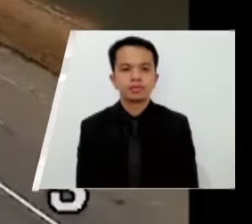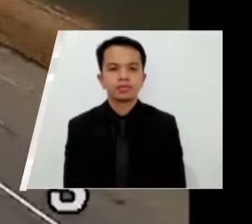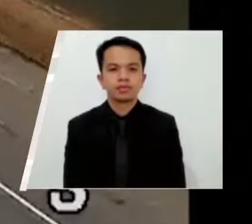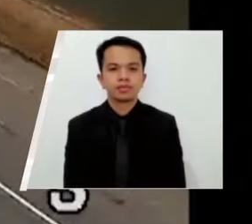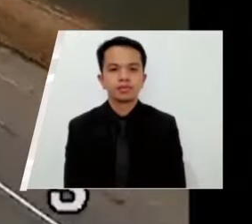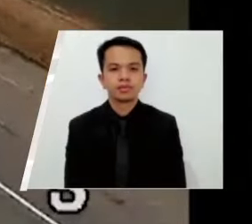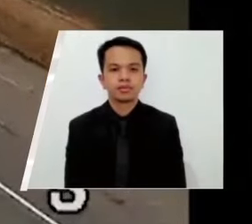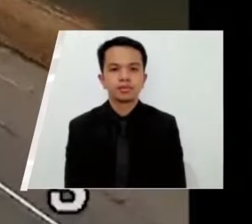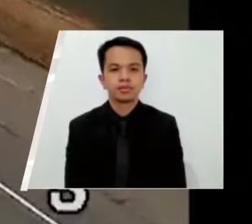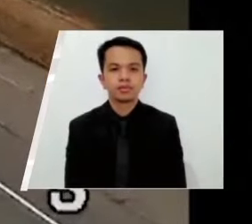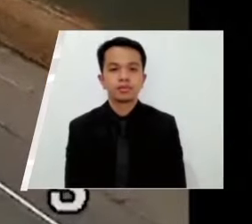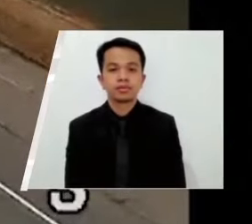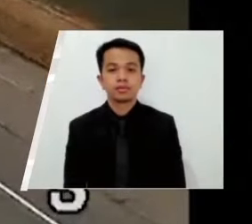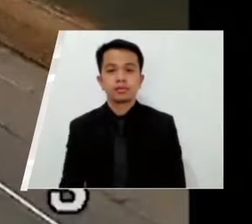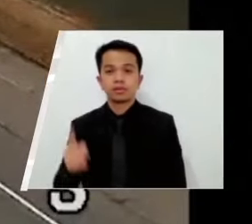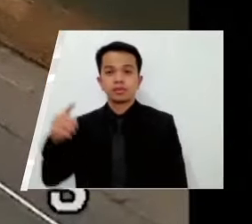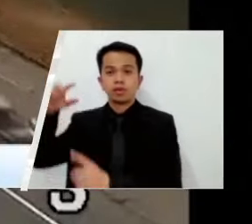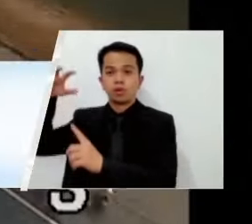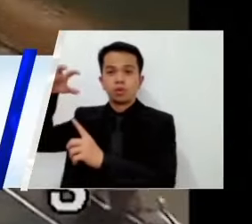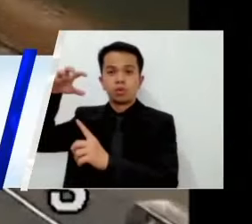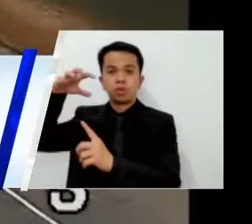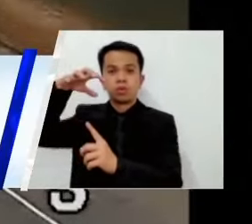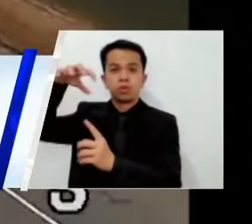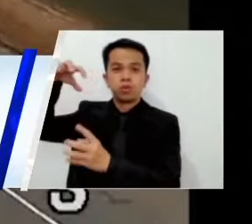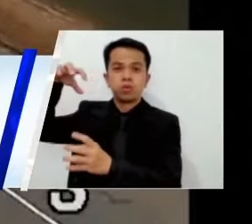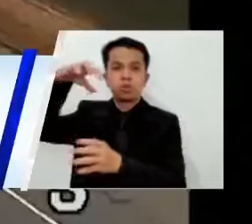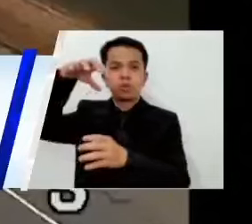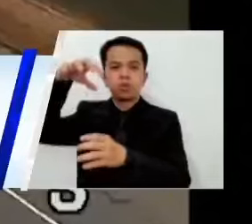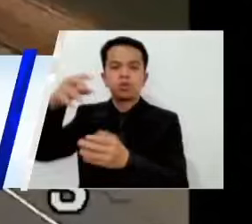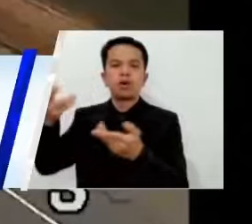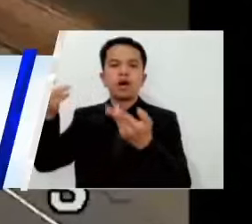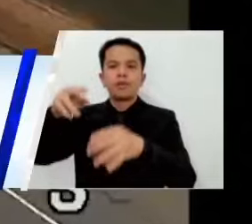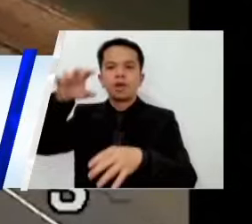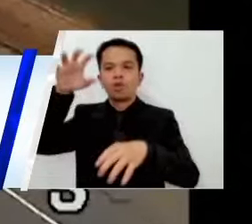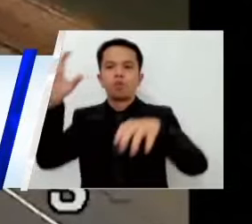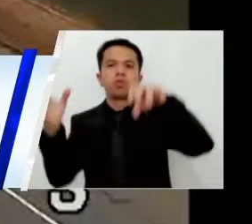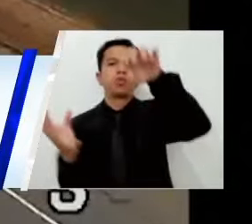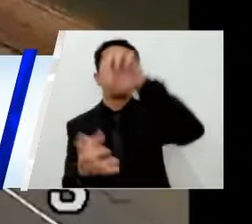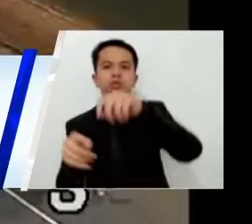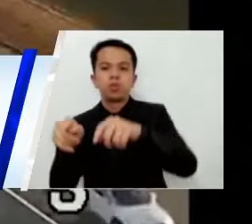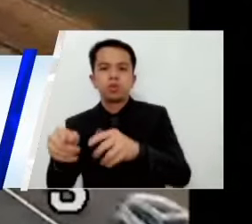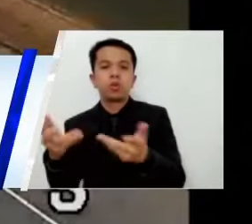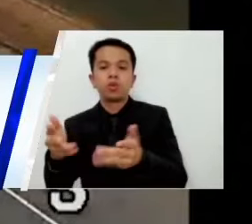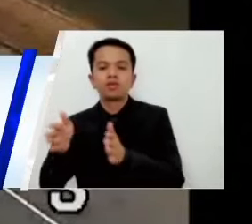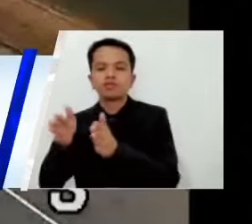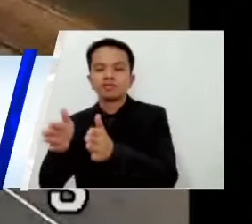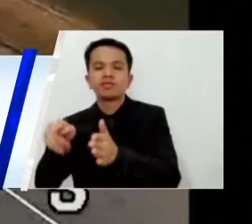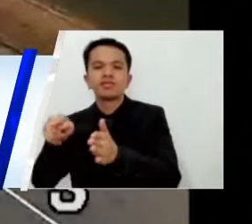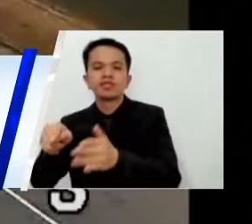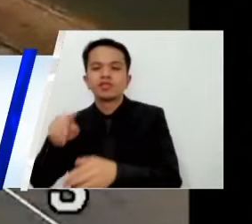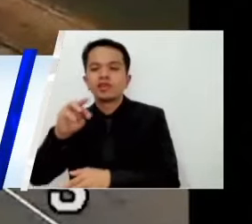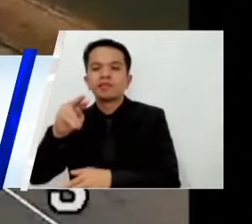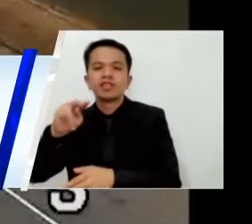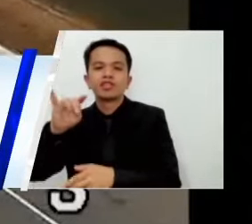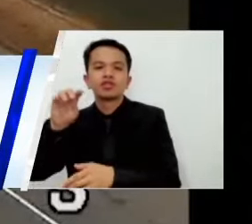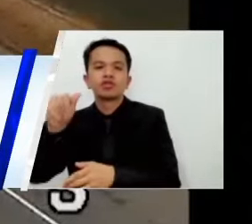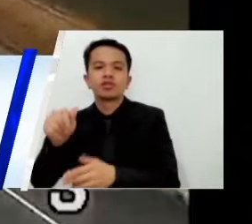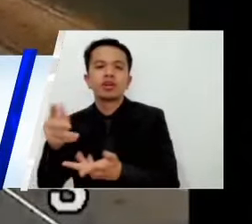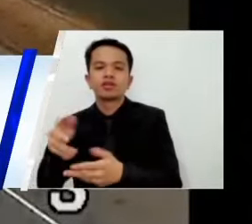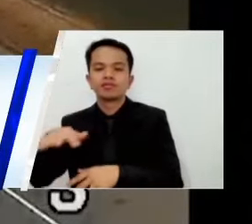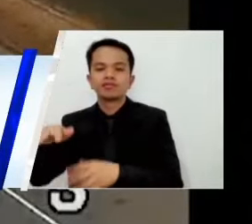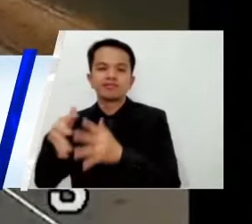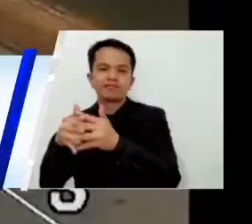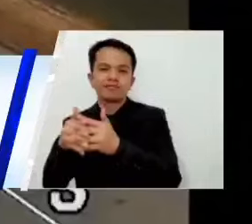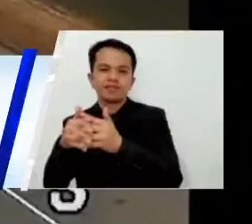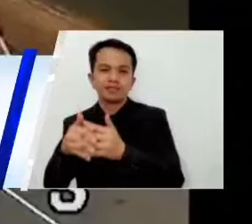Habang lumilipad sa ere, bumagsak ang hot air balloon sa gilid po ng kalsada sa Minnesota sa Amerika. Nahiwalay ang basket